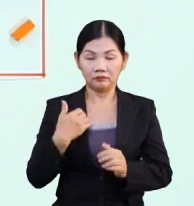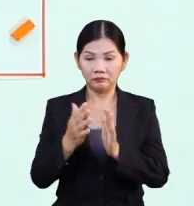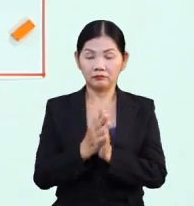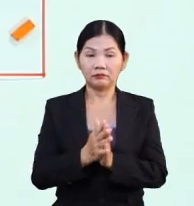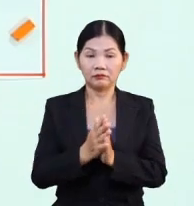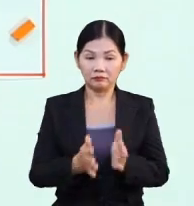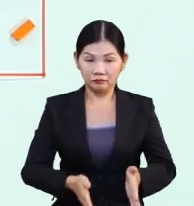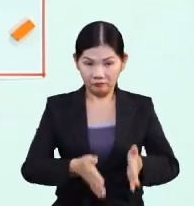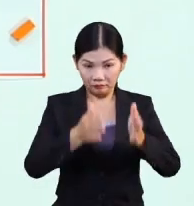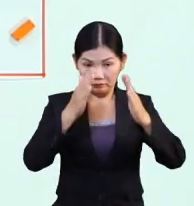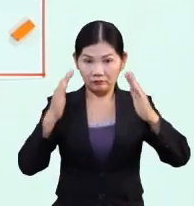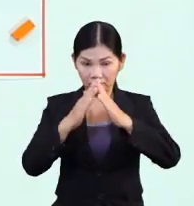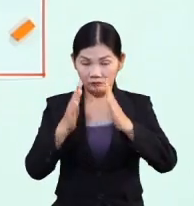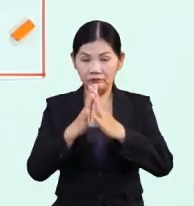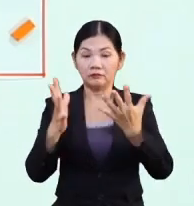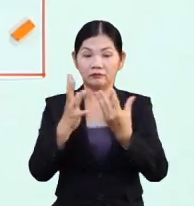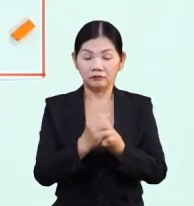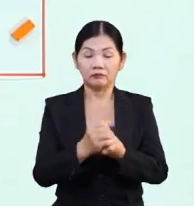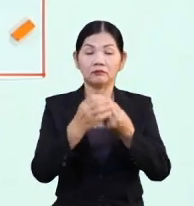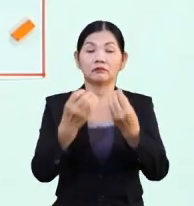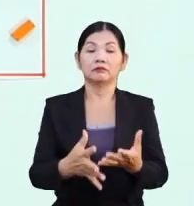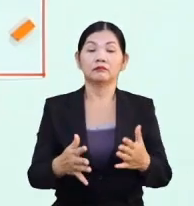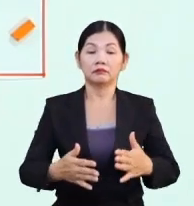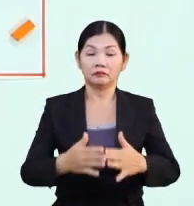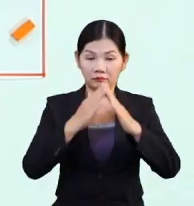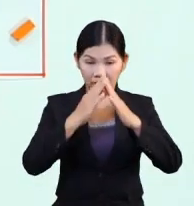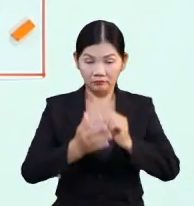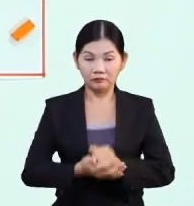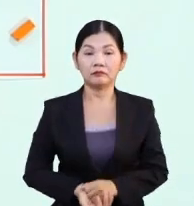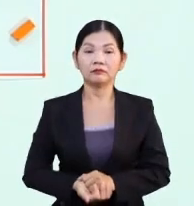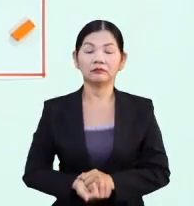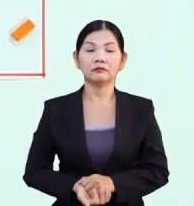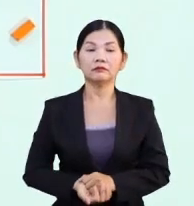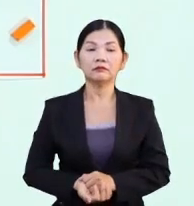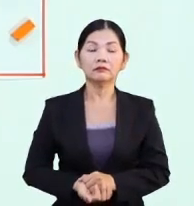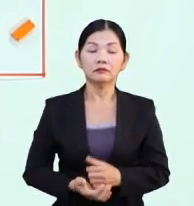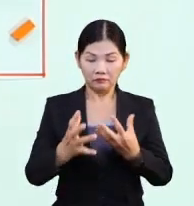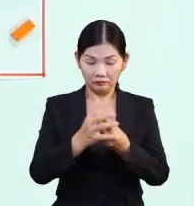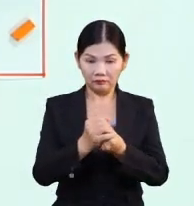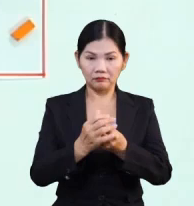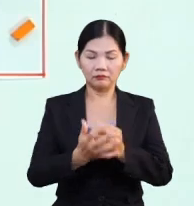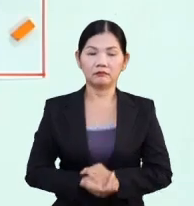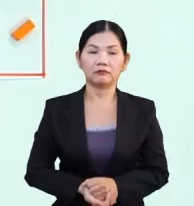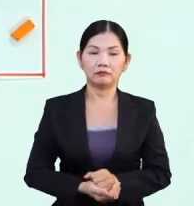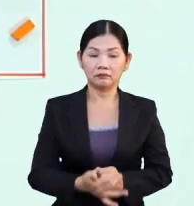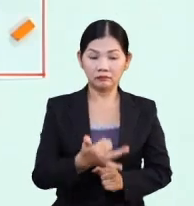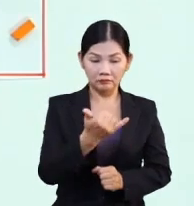ងផ្ទះនៅក្នុងភូមិ1មានចំនួនប្រមាណខ្នងផ្ទះកូនចាមានចំនួន